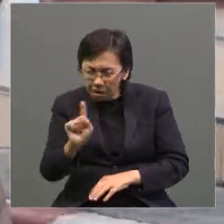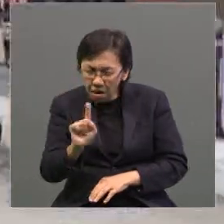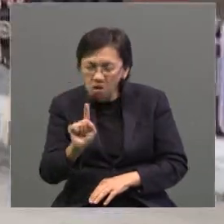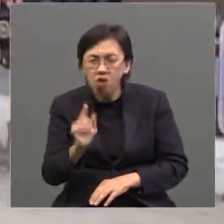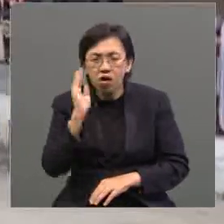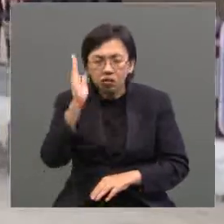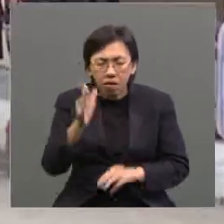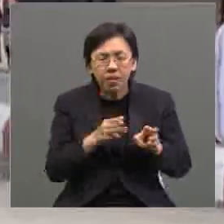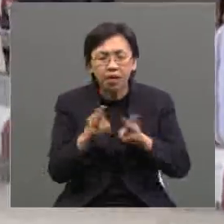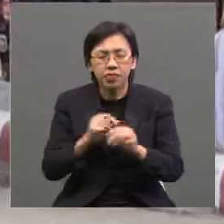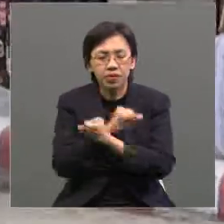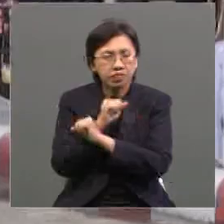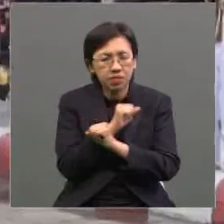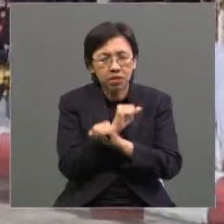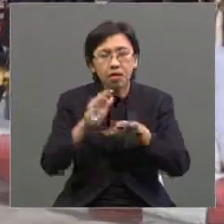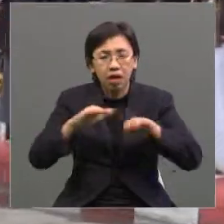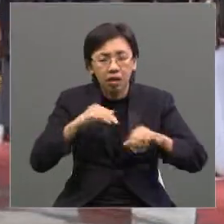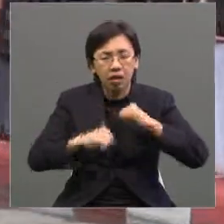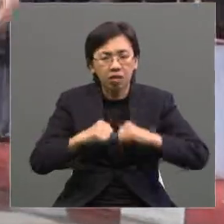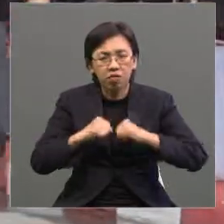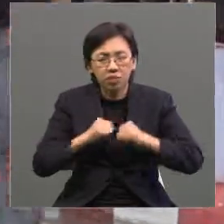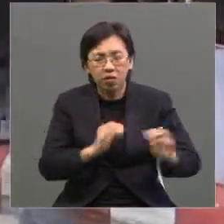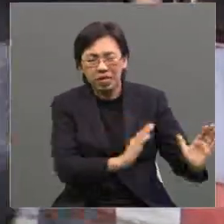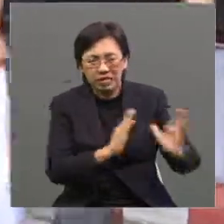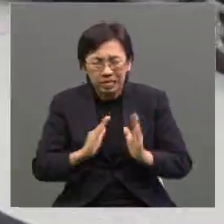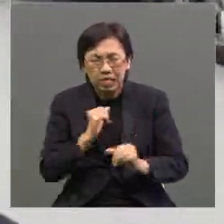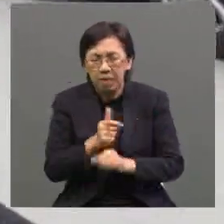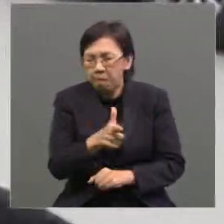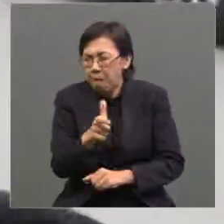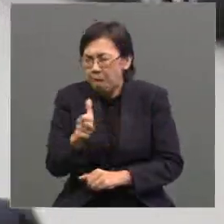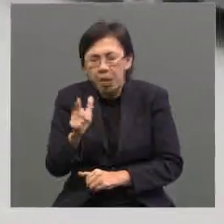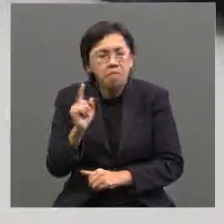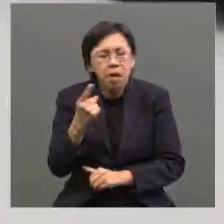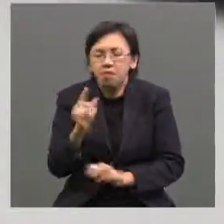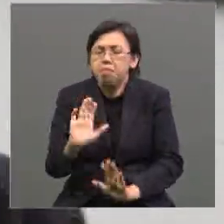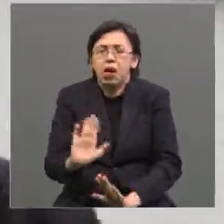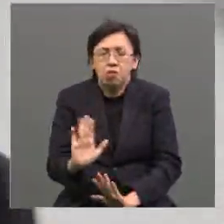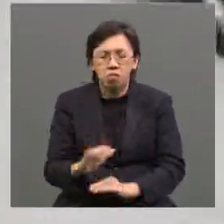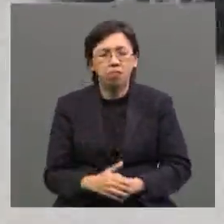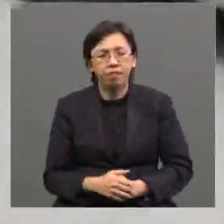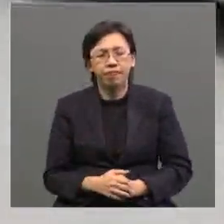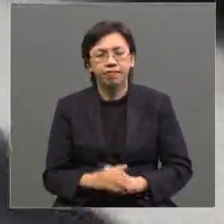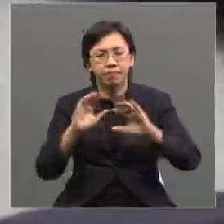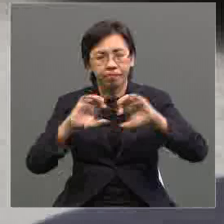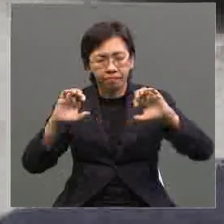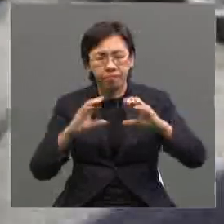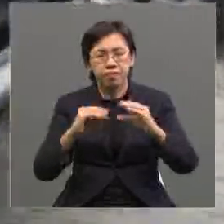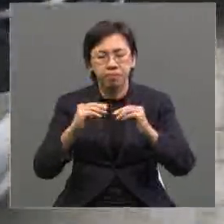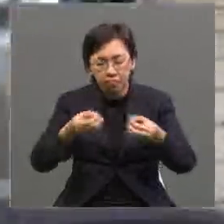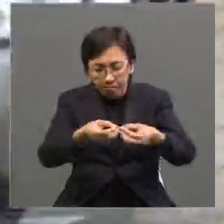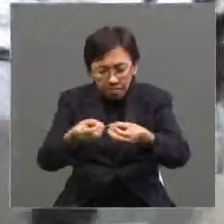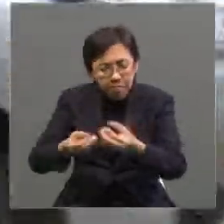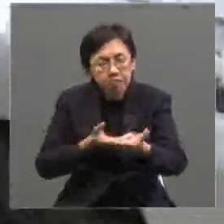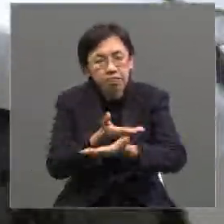ออกแบบกลไกป้องกันไม่ให้มีเด็กหรือว่าเยาวชนก่อเหตุในลักษณะนี้อีกค่ะนอกจากนี้เนี่ยรัฐบาลก็คงจะต้องมีการประชุมห